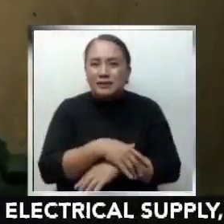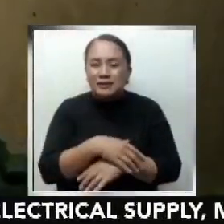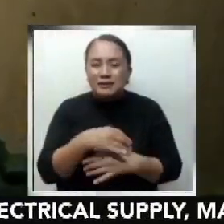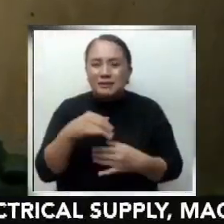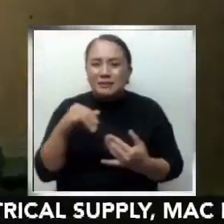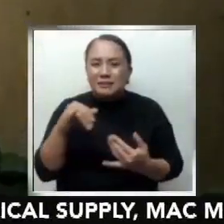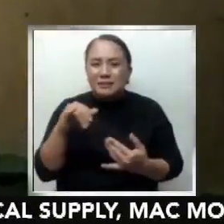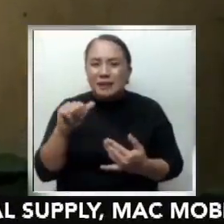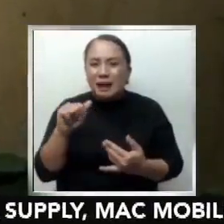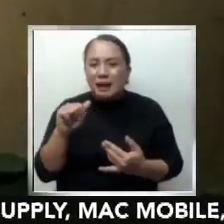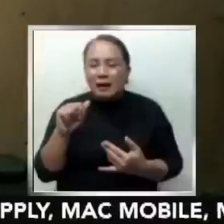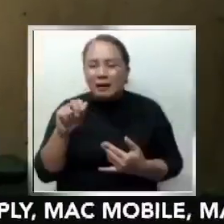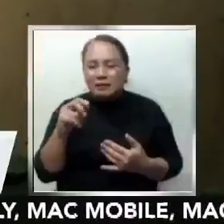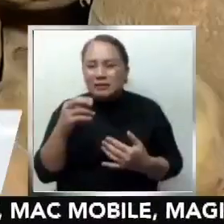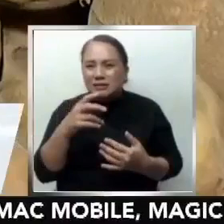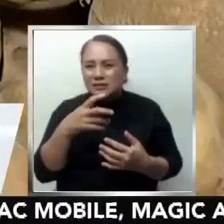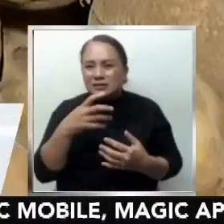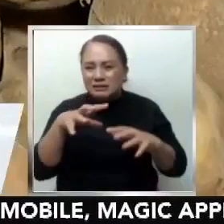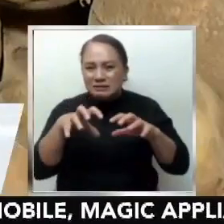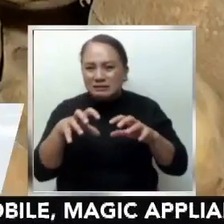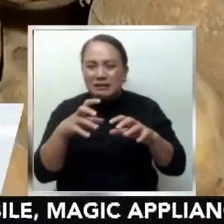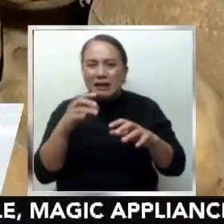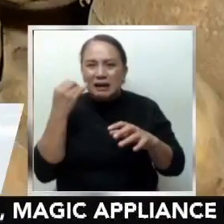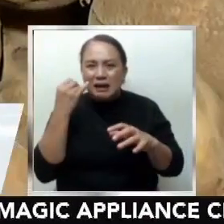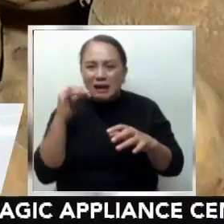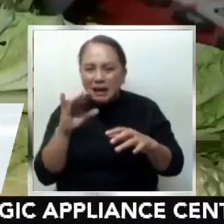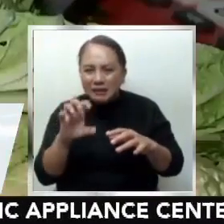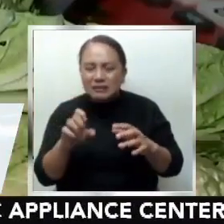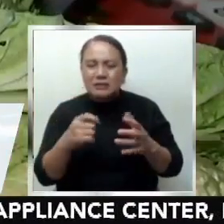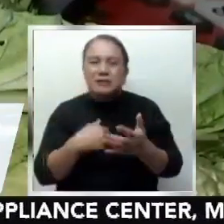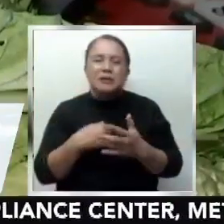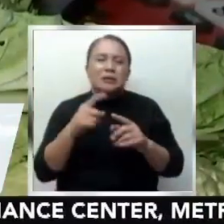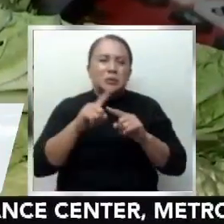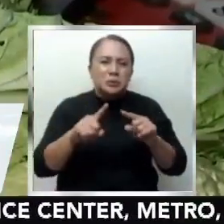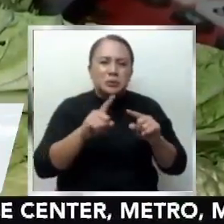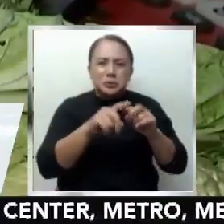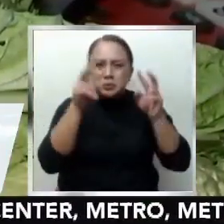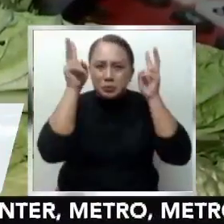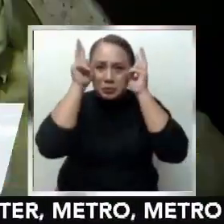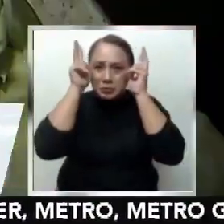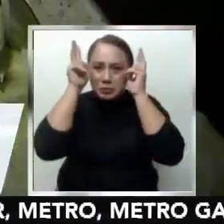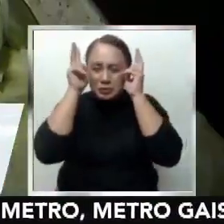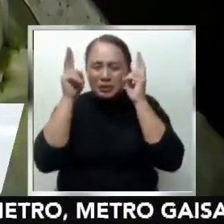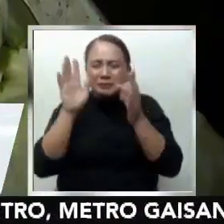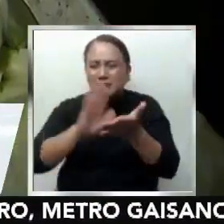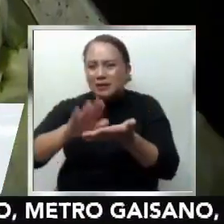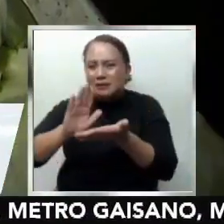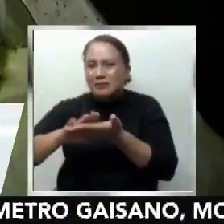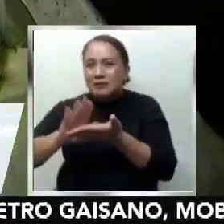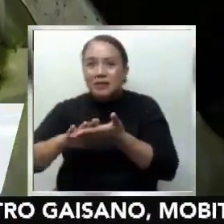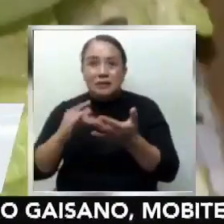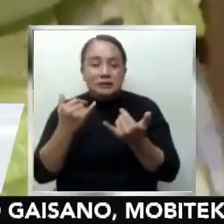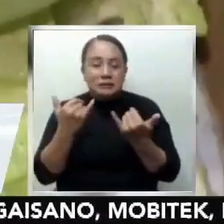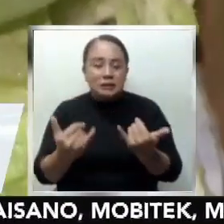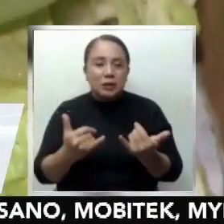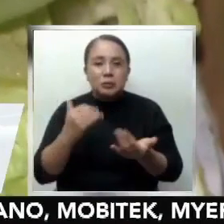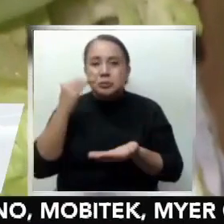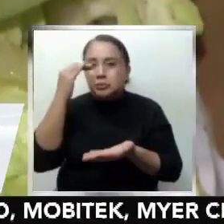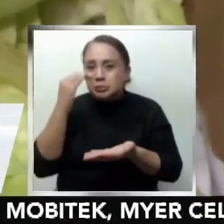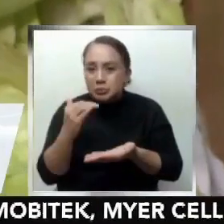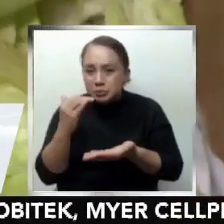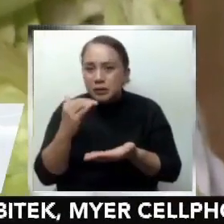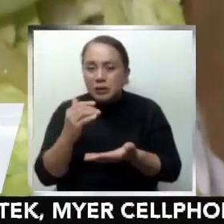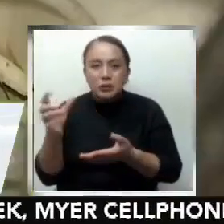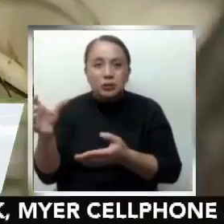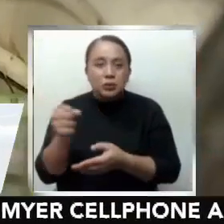nagmahal ang broccoli, patatas, pechay bagyo, repolyo, lettuce at labanos. Sa ngayon, nagbawas daw muna ng kinukuhang